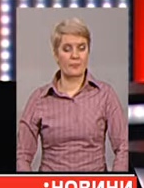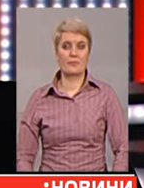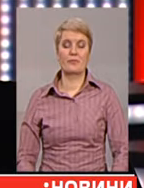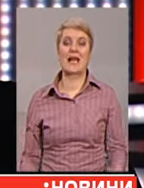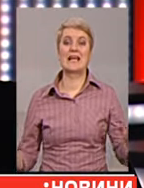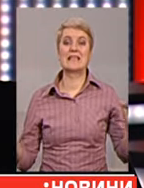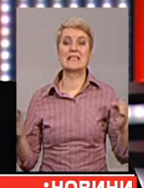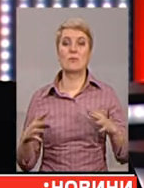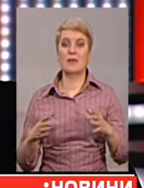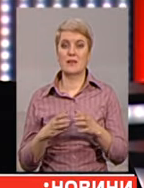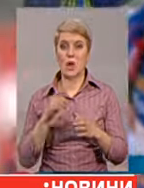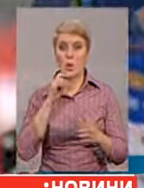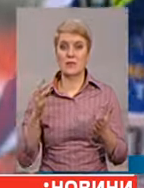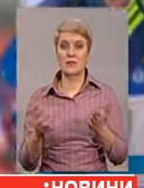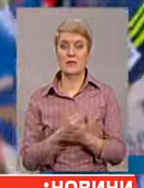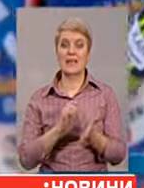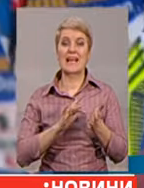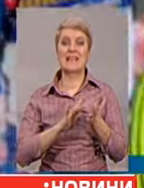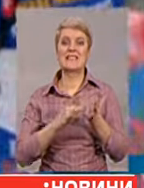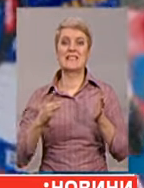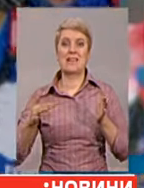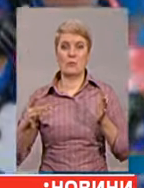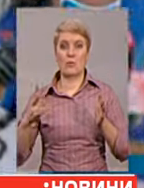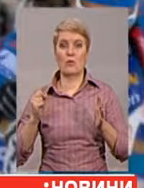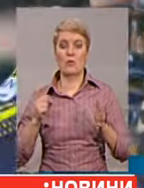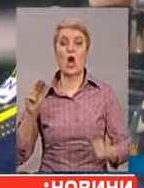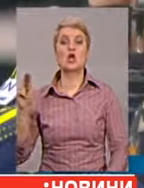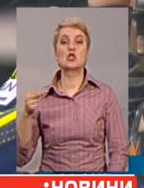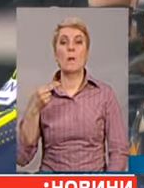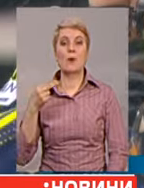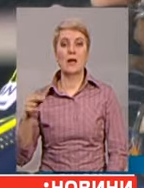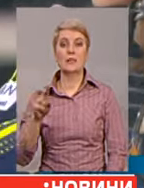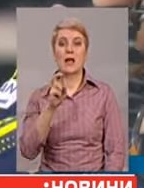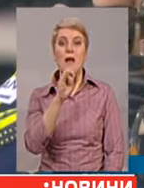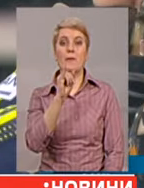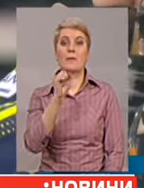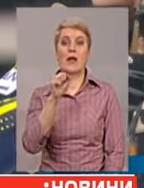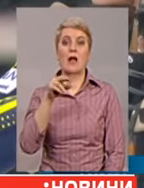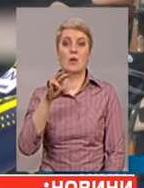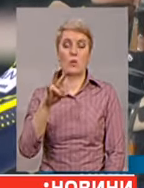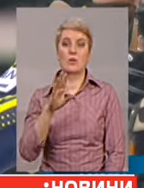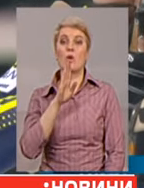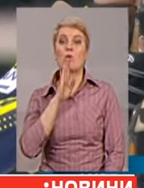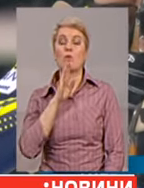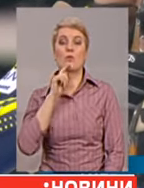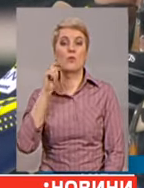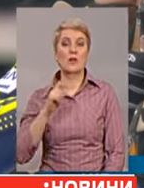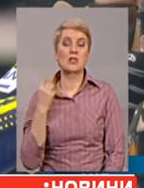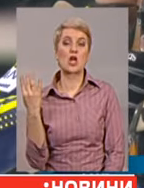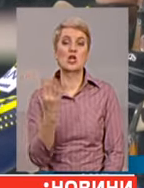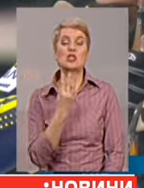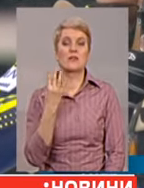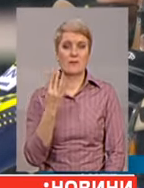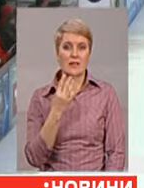збірна України завоювала Срібло на Чемпіонаті Світу з біатлоном це українська жіноча четвірка в складі Ірини варвинець Юлії Джим Анастасії